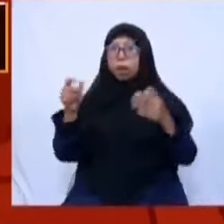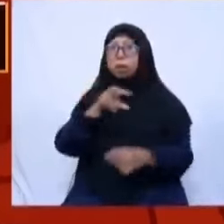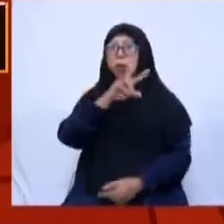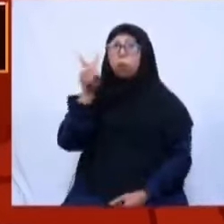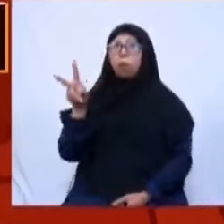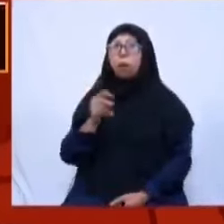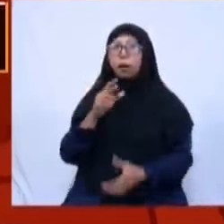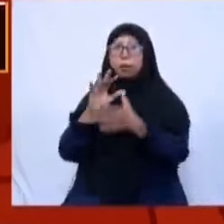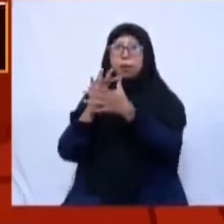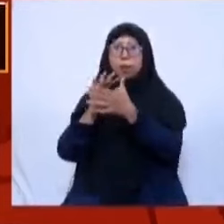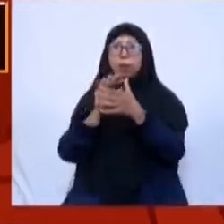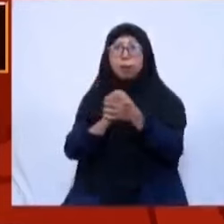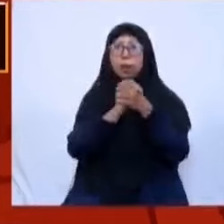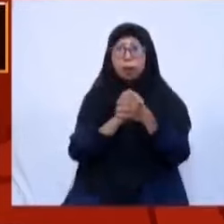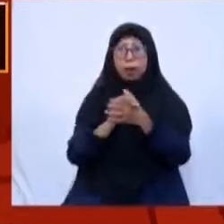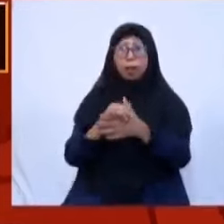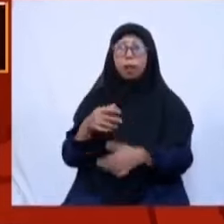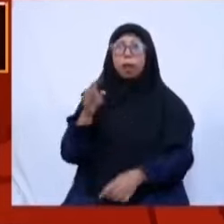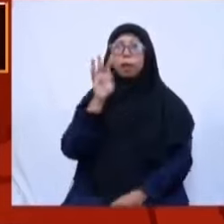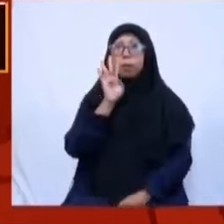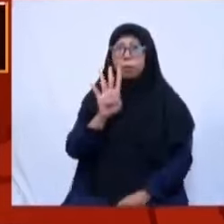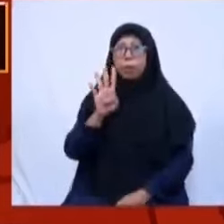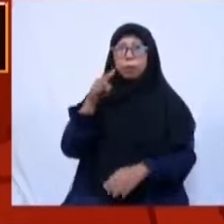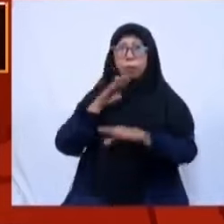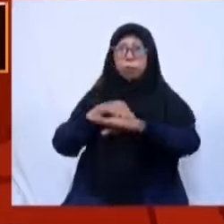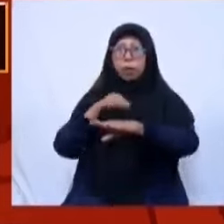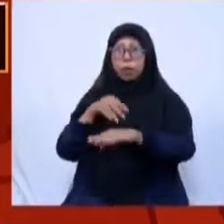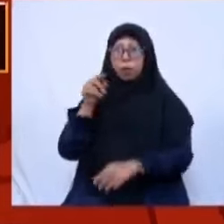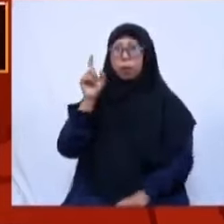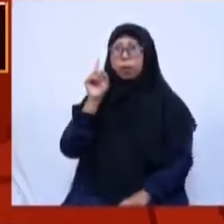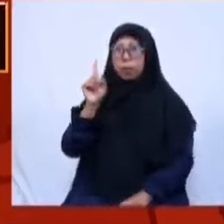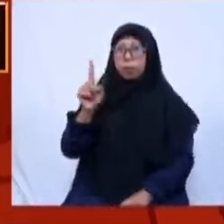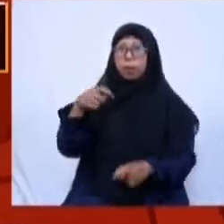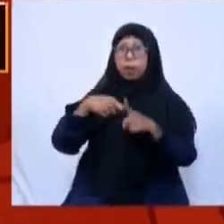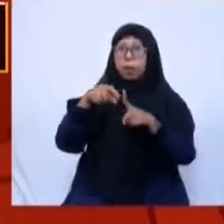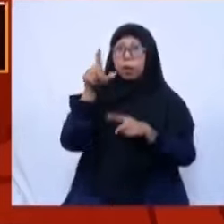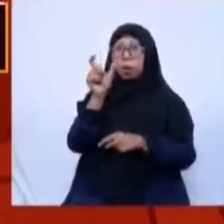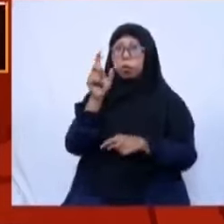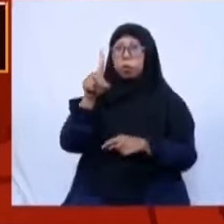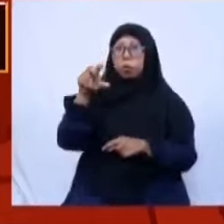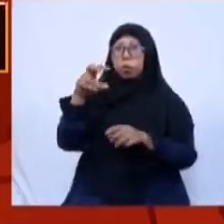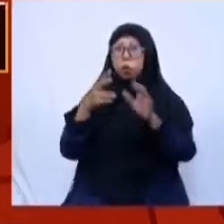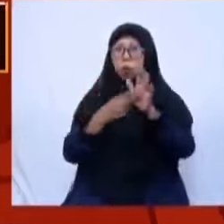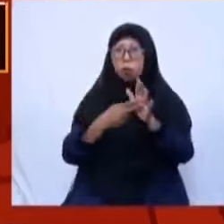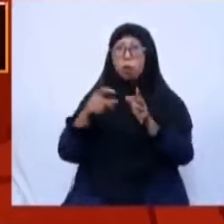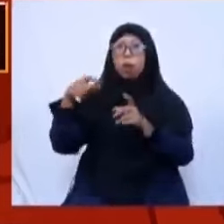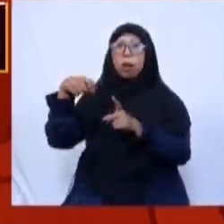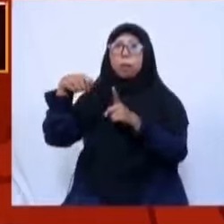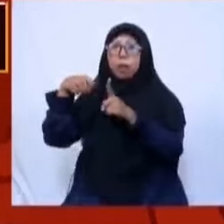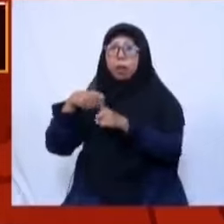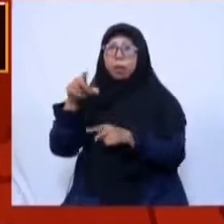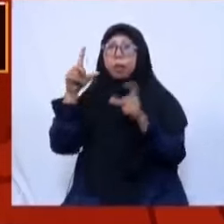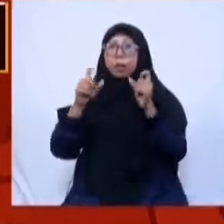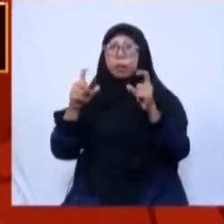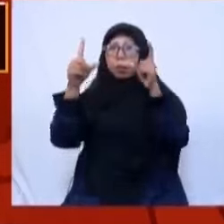terkenal dengan 4 sosio kebudayaan. Yang pertama kebudayaan Kulon, kebudayaan Priangan, kebudayaan Cirebonan, dan